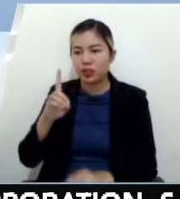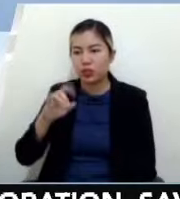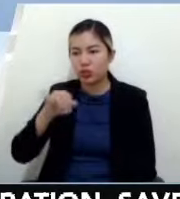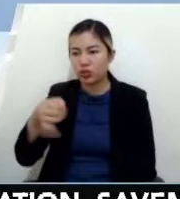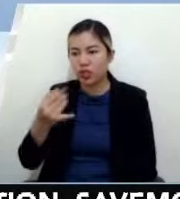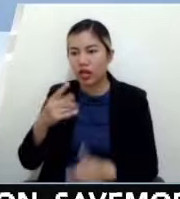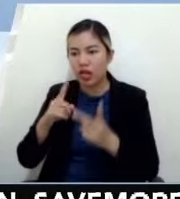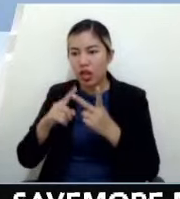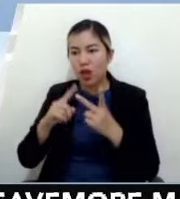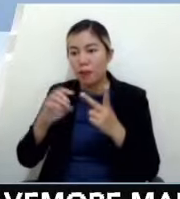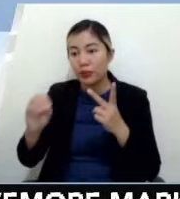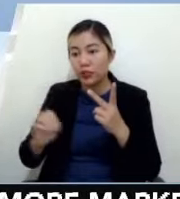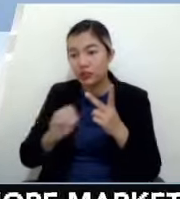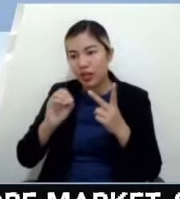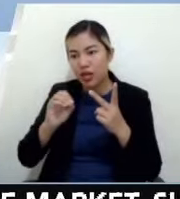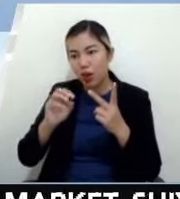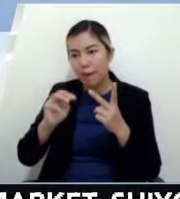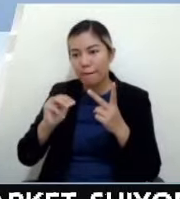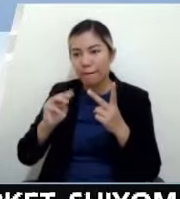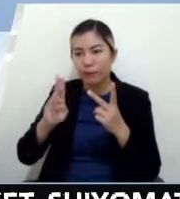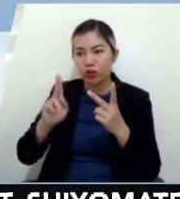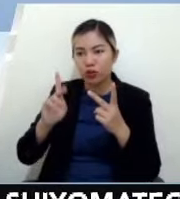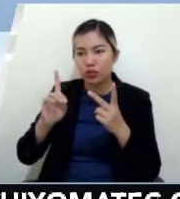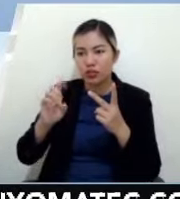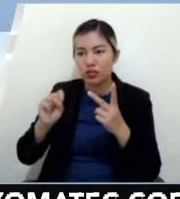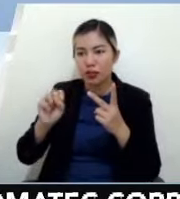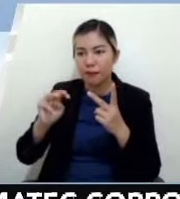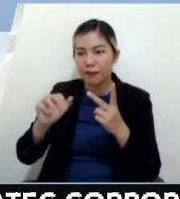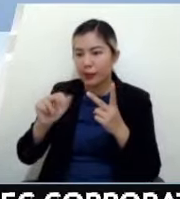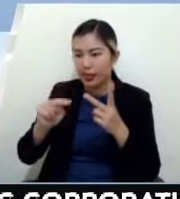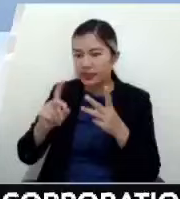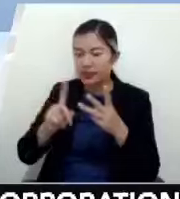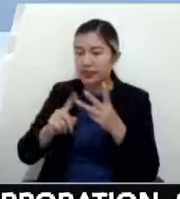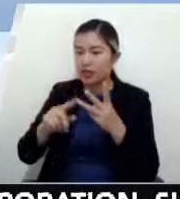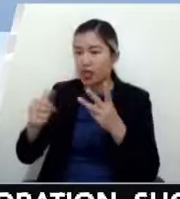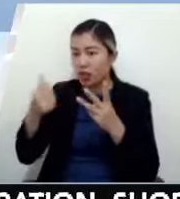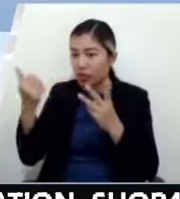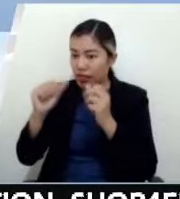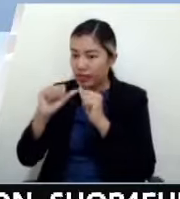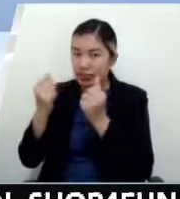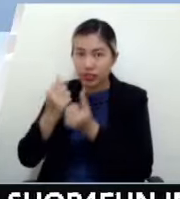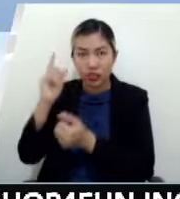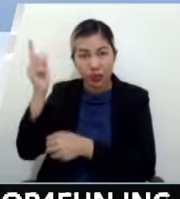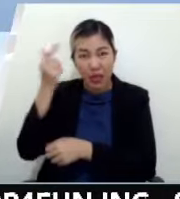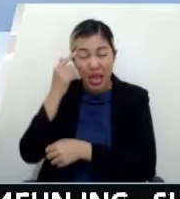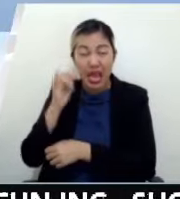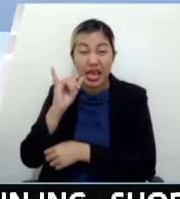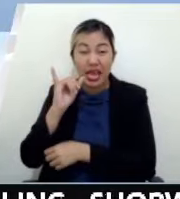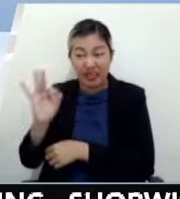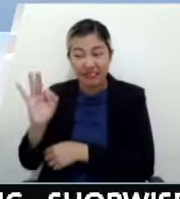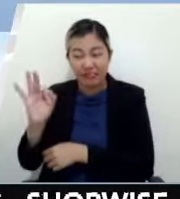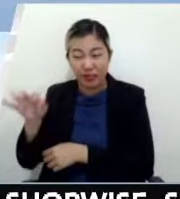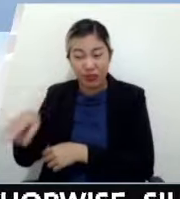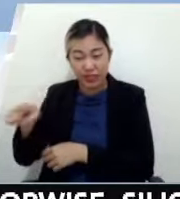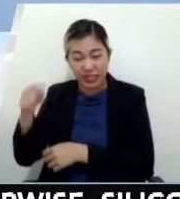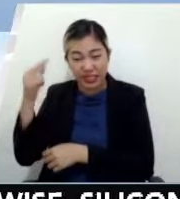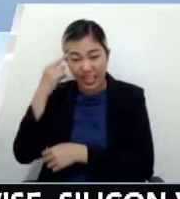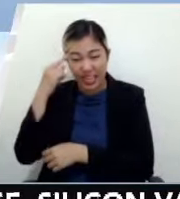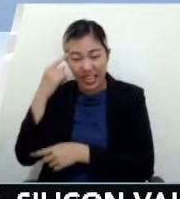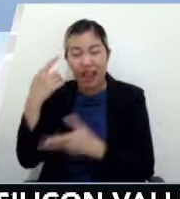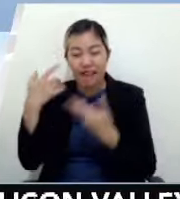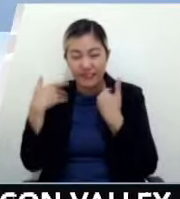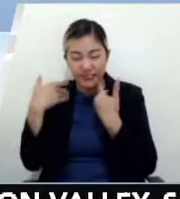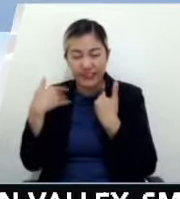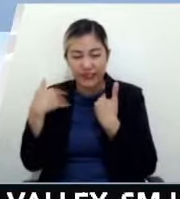nating ahensya ng government kaya kung tingin nila ay meron ng reasonable basis para mag-take over na sila parallel no